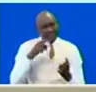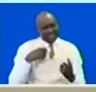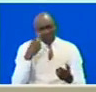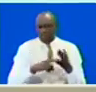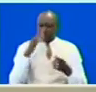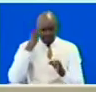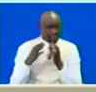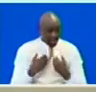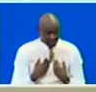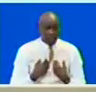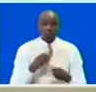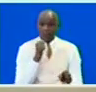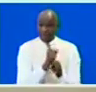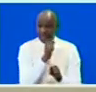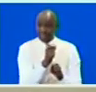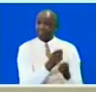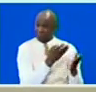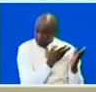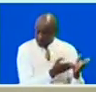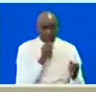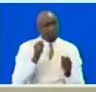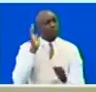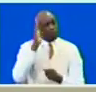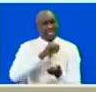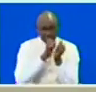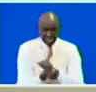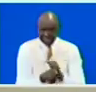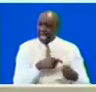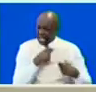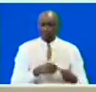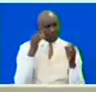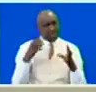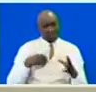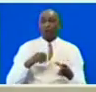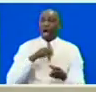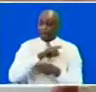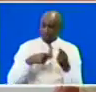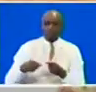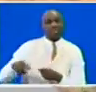na kukuza tumaini kuwa dau hili la plastiki litabadili maono ya wengi kuhusu mazingira.